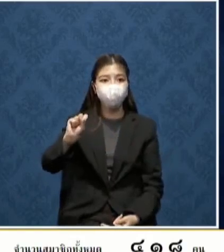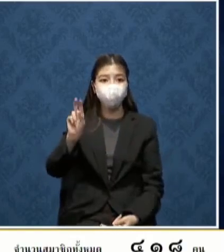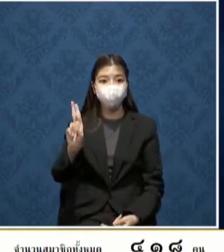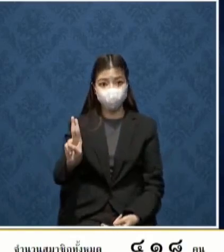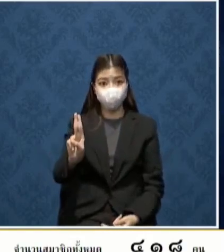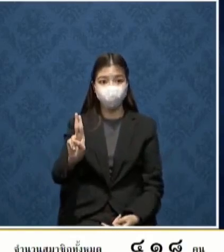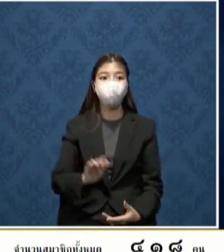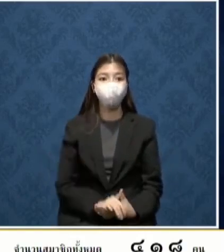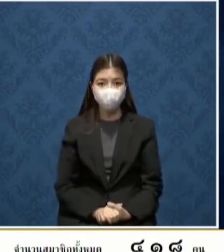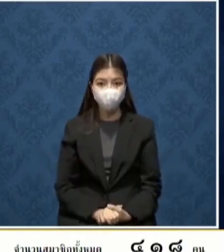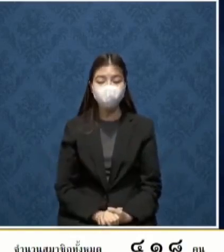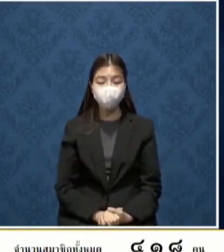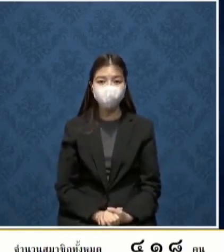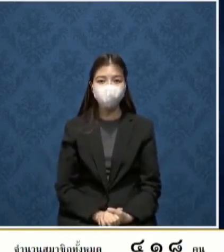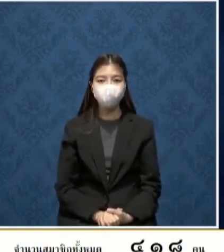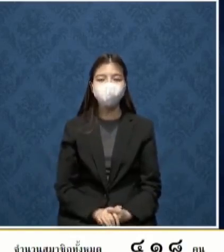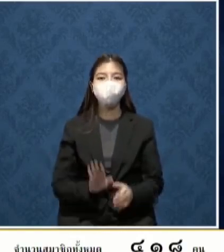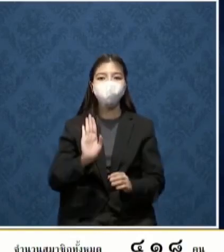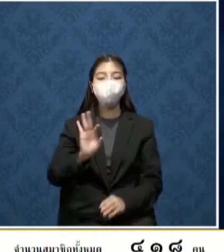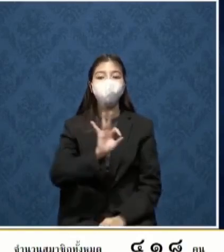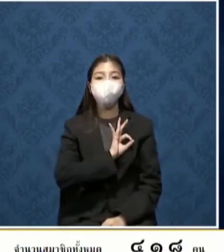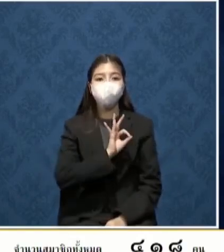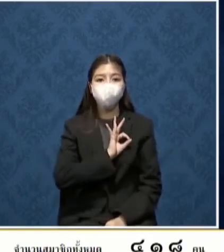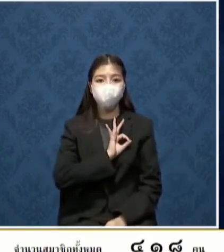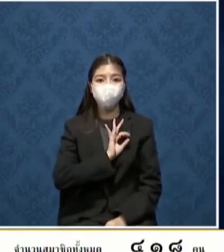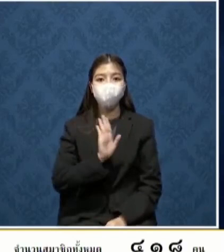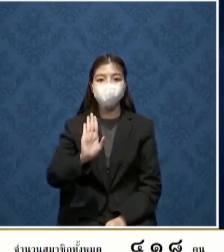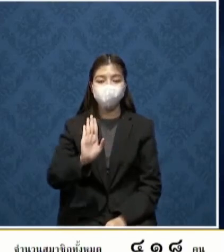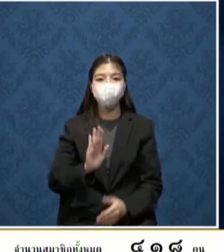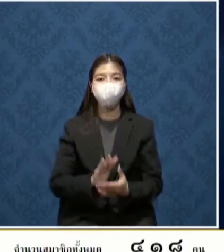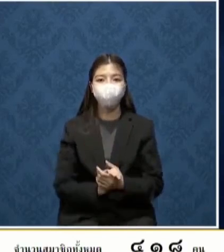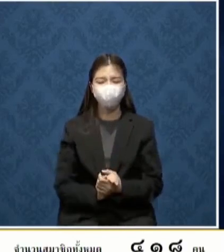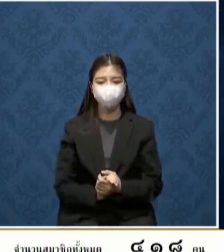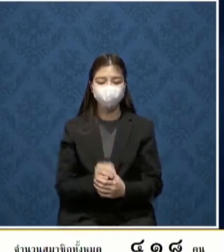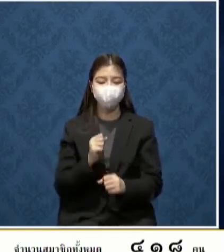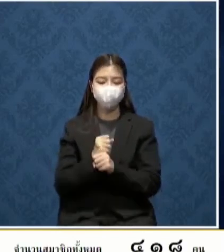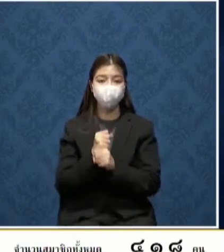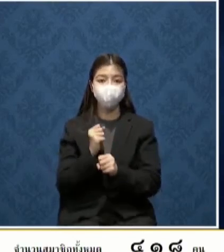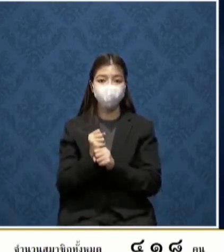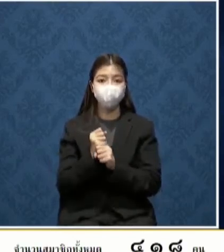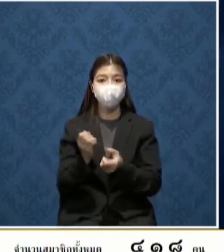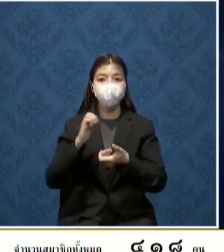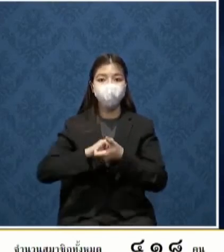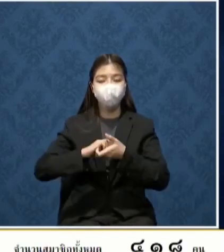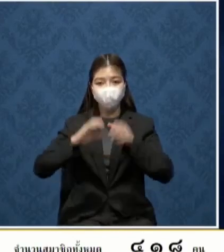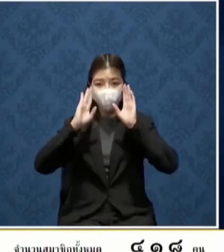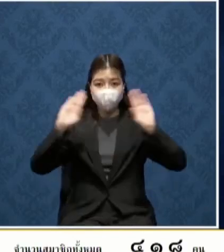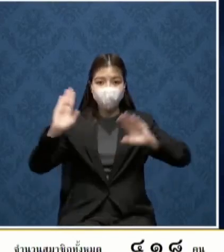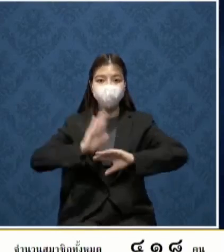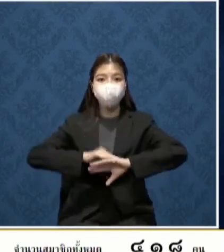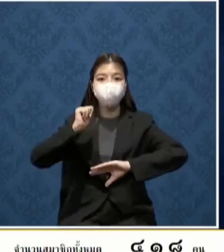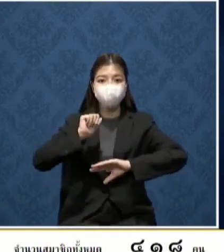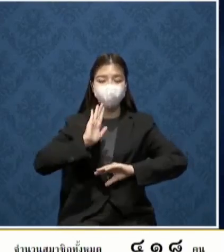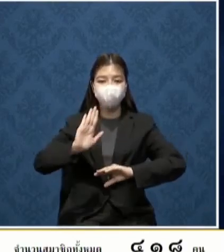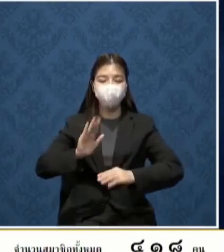Salvage Unionซึ่เป็สาภาพ theoreดับน Twentyos Denisี่เป็การรมโตกขผประกบการที่มีประสบการณ์และความเชวช AREในการ